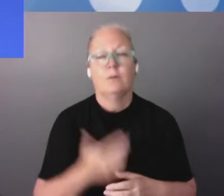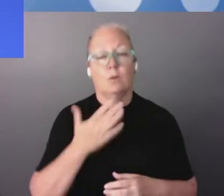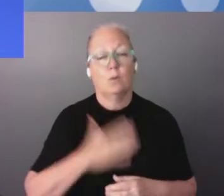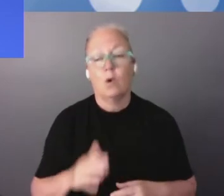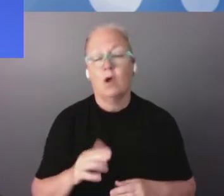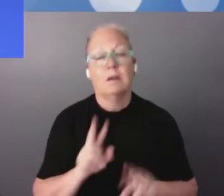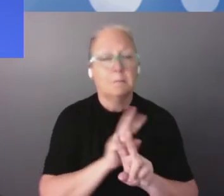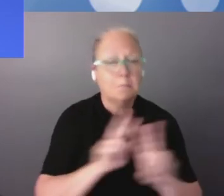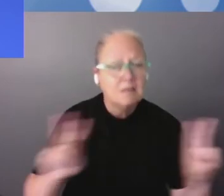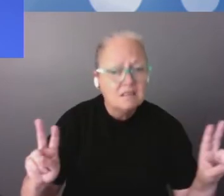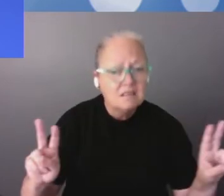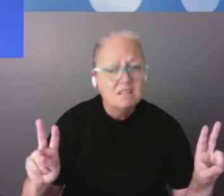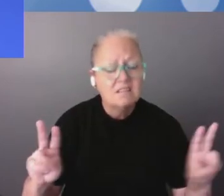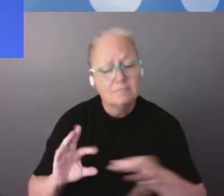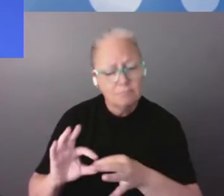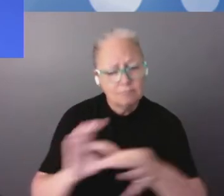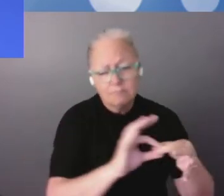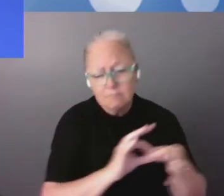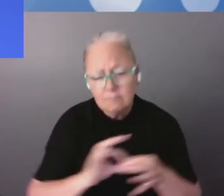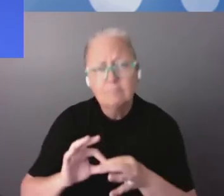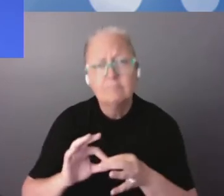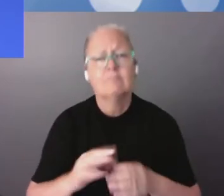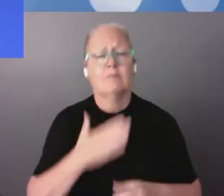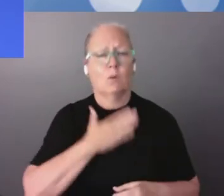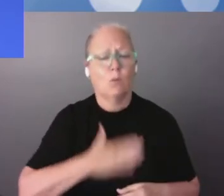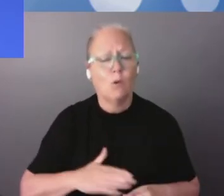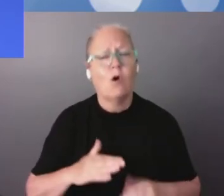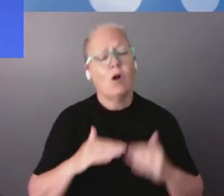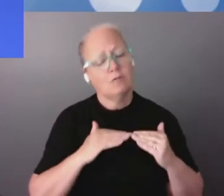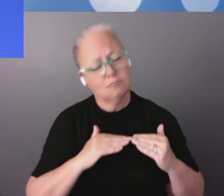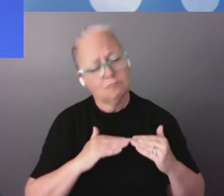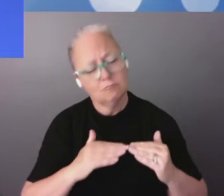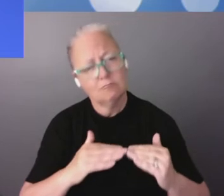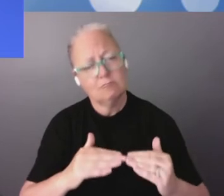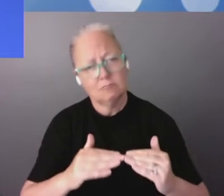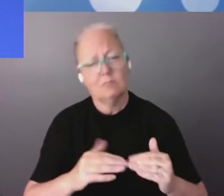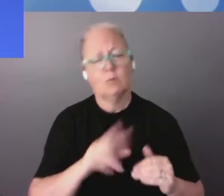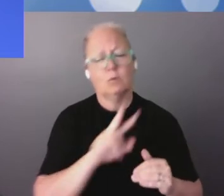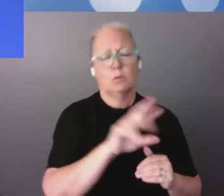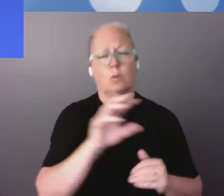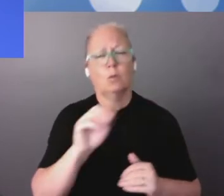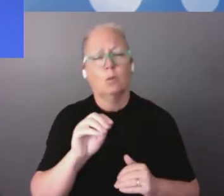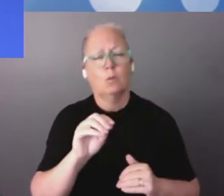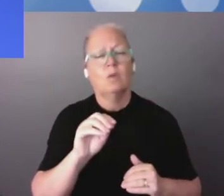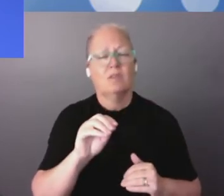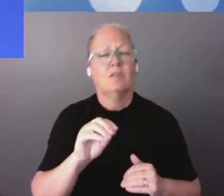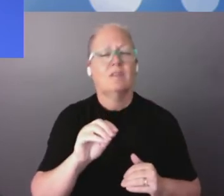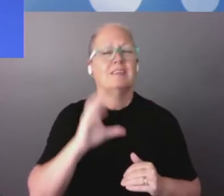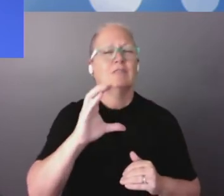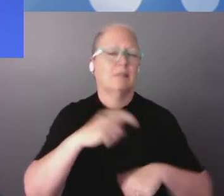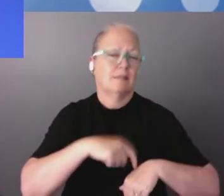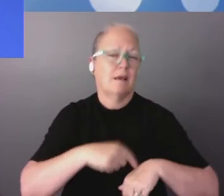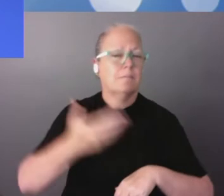stabilité et au développement au XXe siècle. Je pense qu'aujourd'hui aussi, l'ONU saura affronter